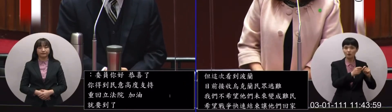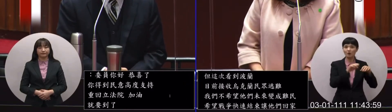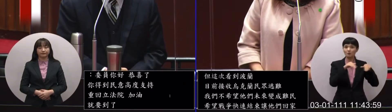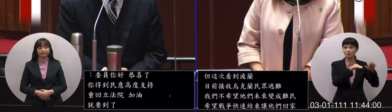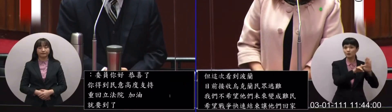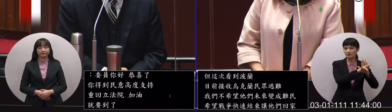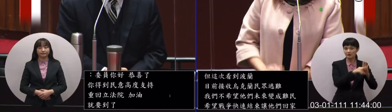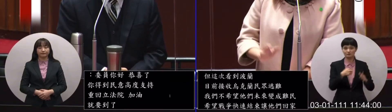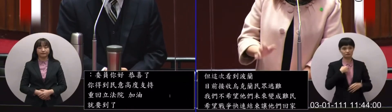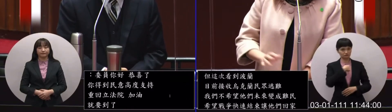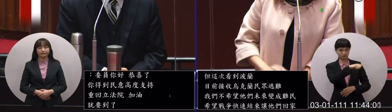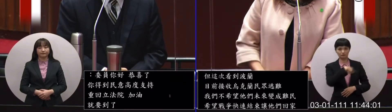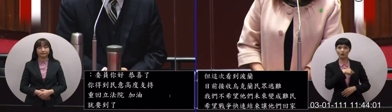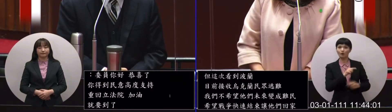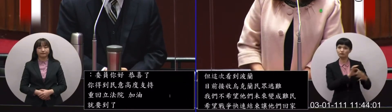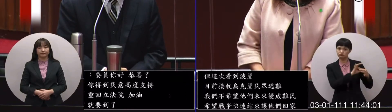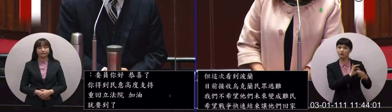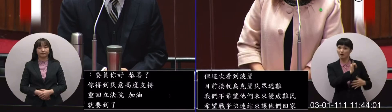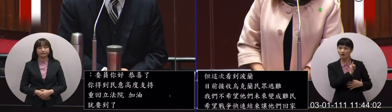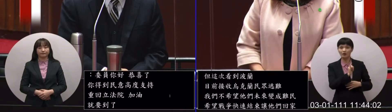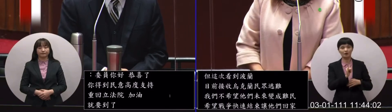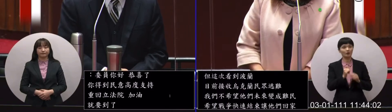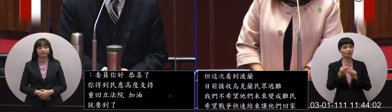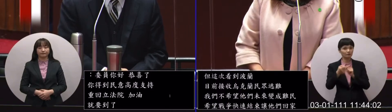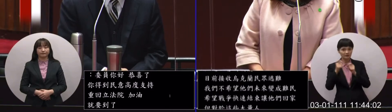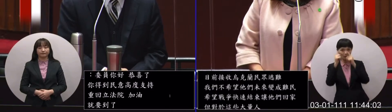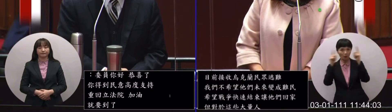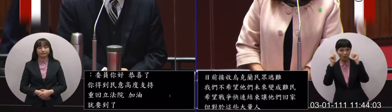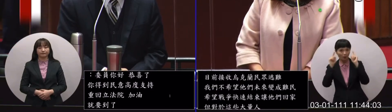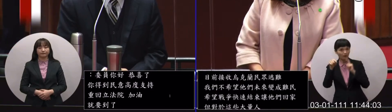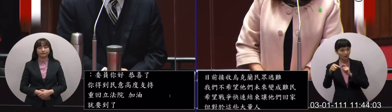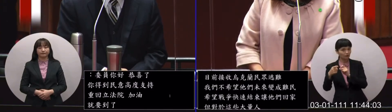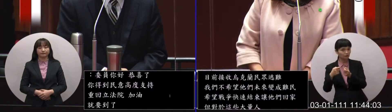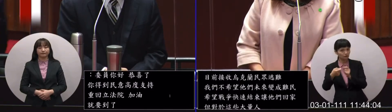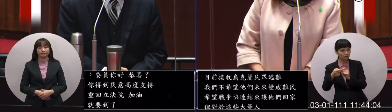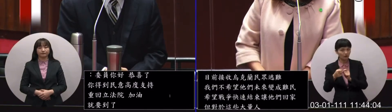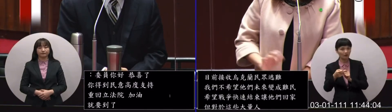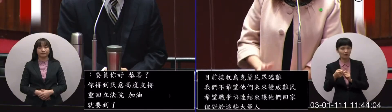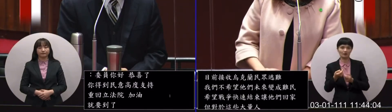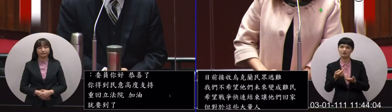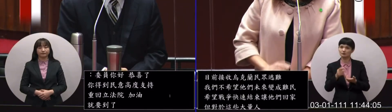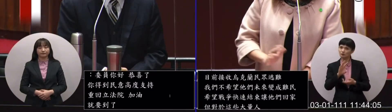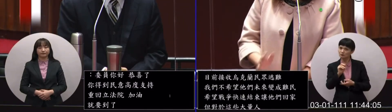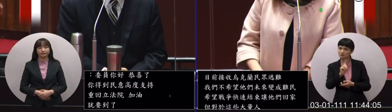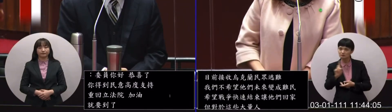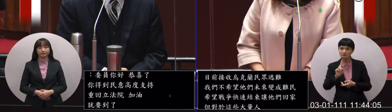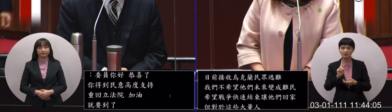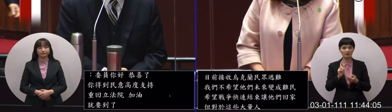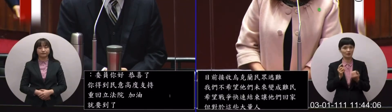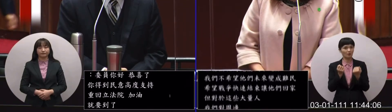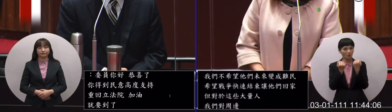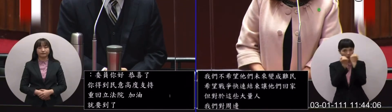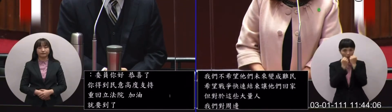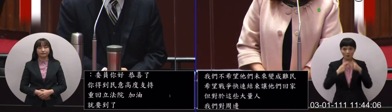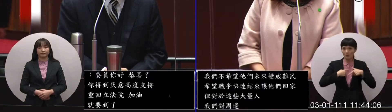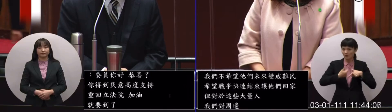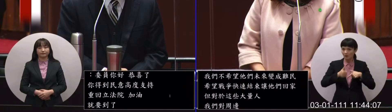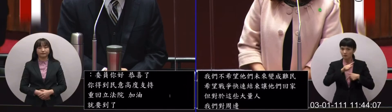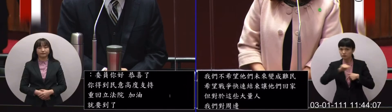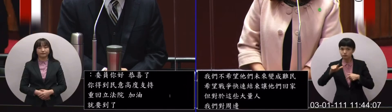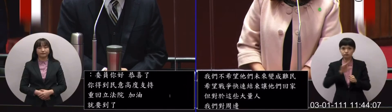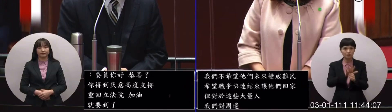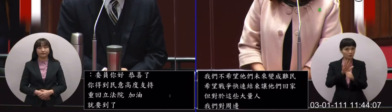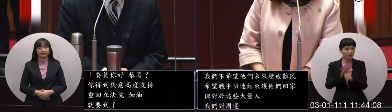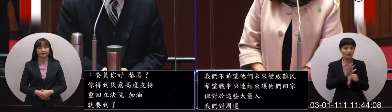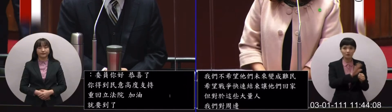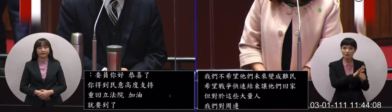北拜嘛，哈，啊，或者是旁边的斯洛伐克，我们有没有相关的人道援助或物资上面，或者是人力，或者是相关的这一